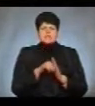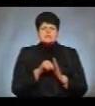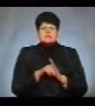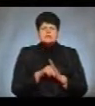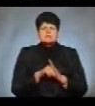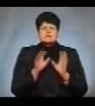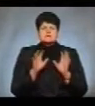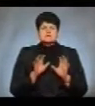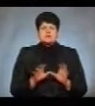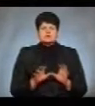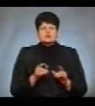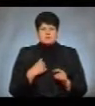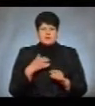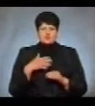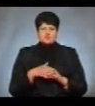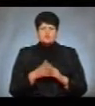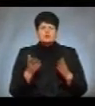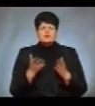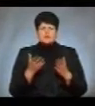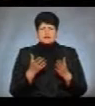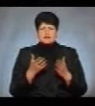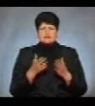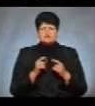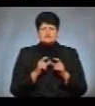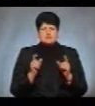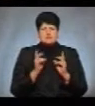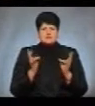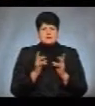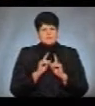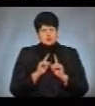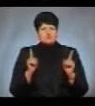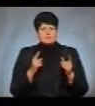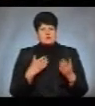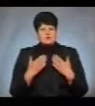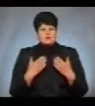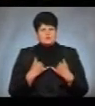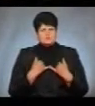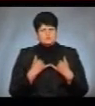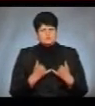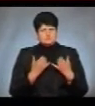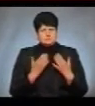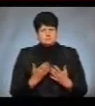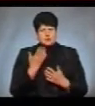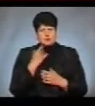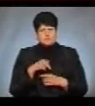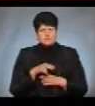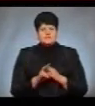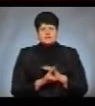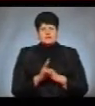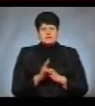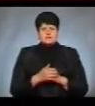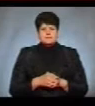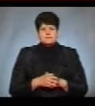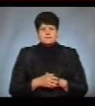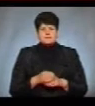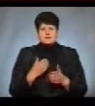значення статус, щоб ми розуміли, до яких споруд треба особливо відноситися з обережністю, коли йдемо до церкви зі свічками? Для